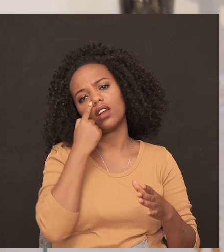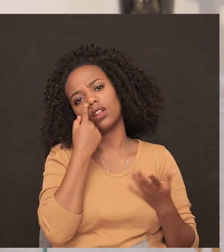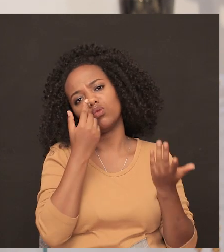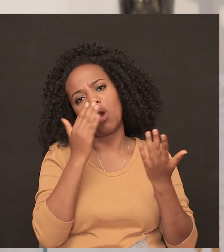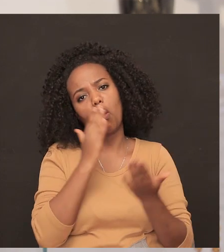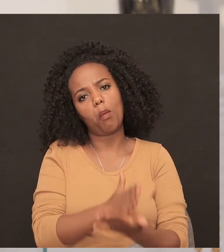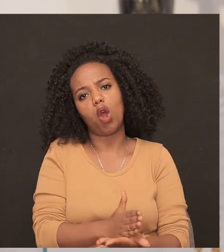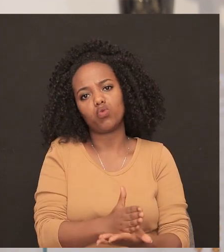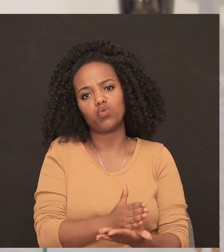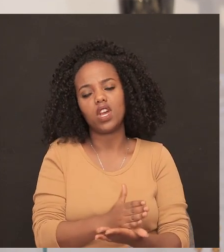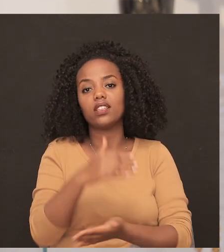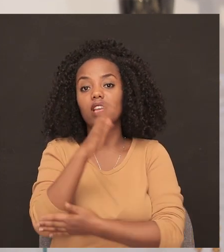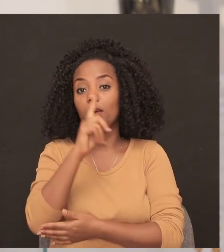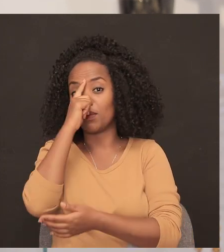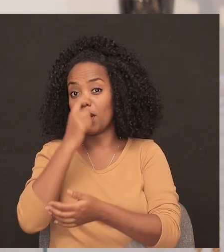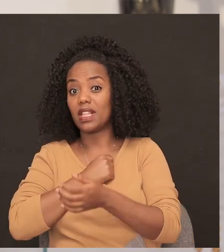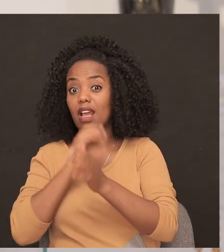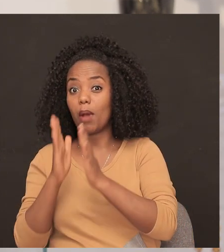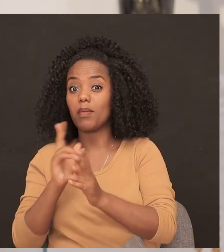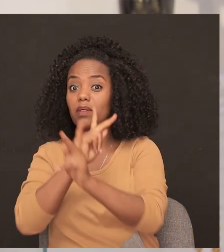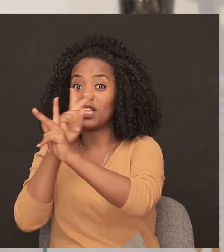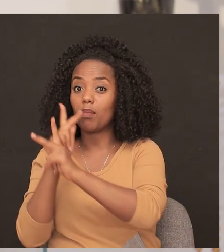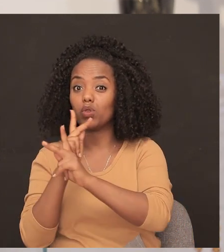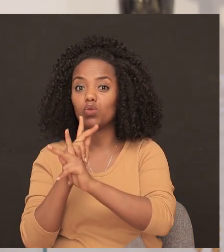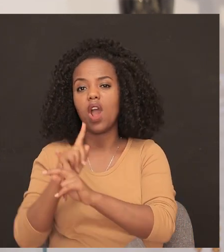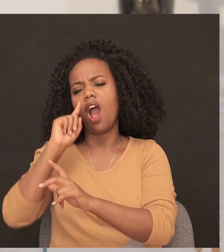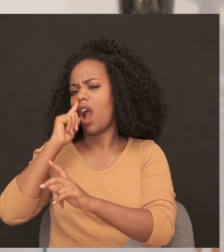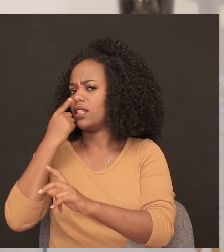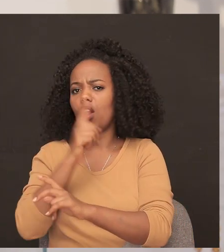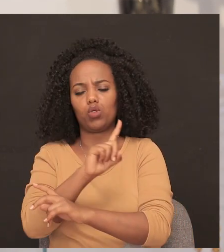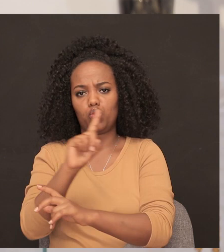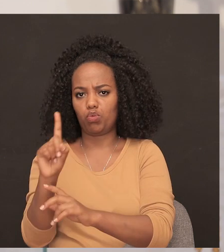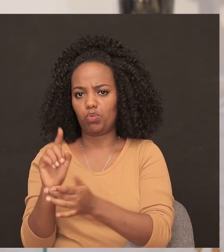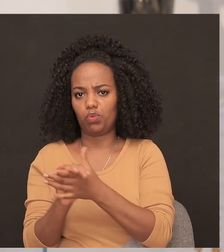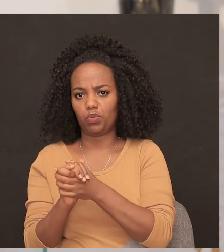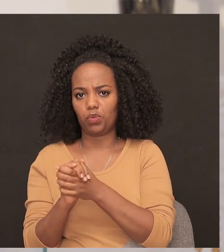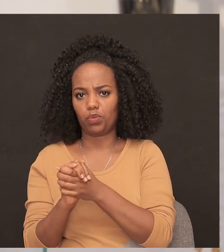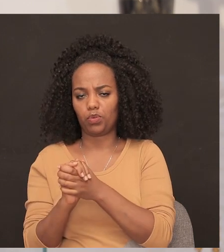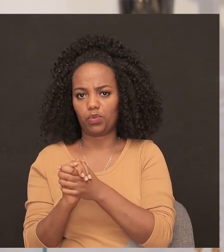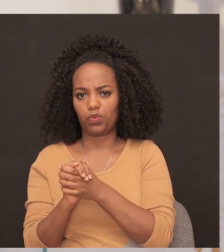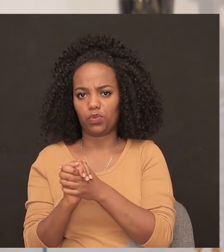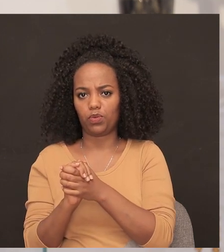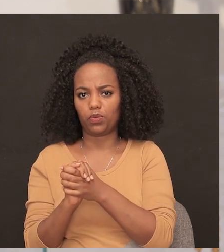ይታክታሉ። እግዚአብሔርን በመተማመን የሚጠባበቁስ አይታክቱም ይለናል።